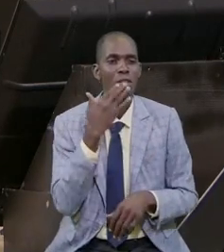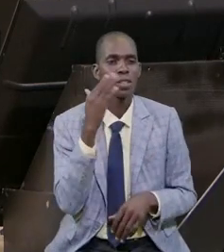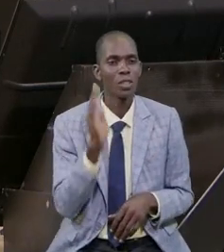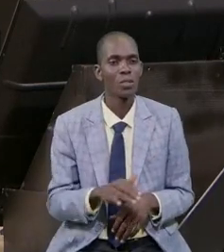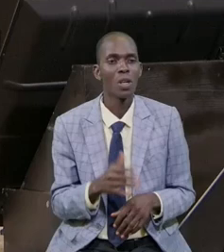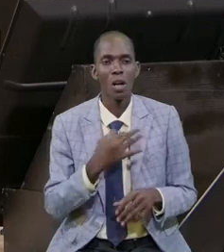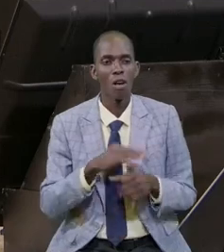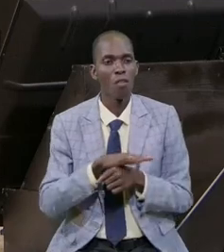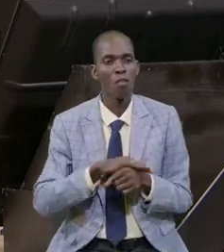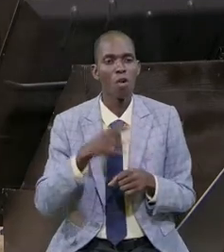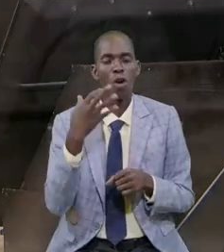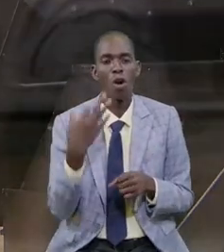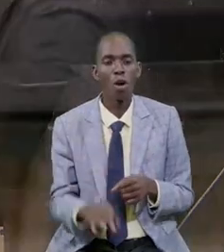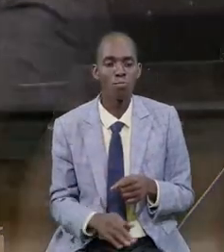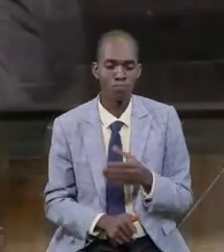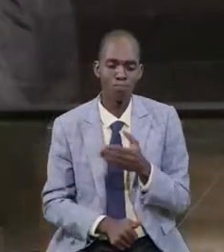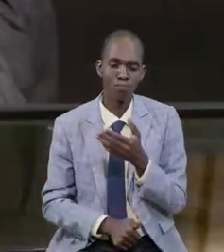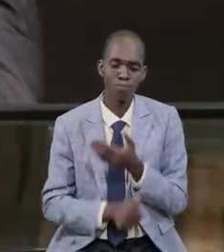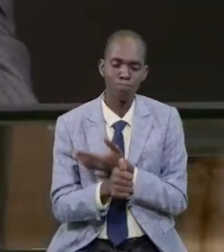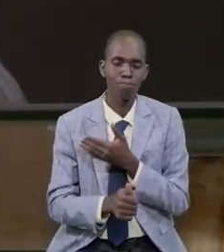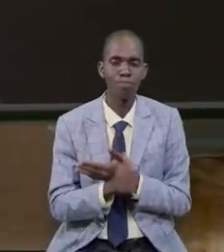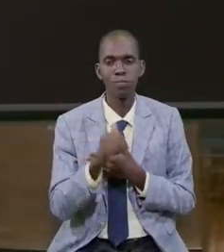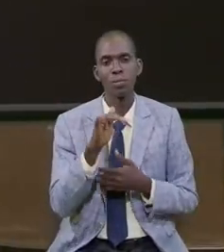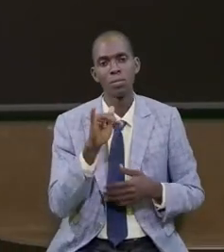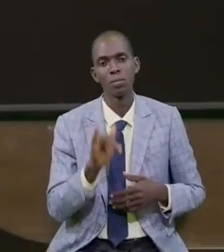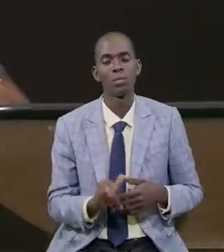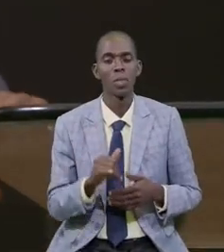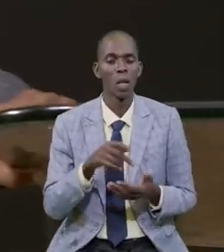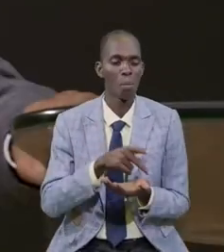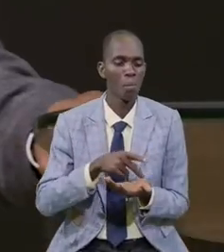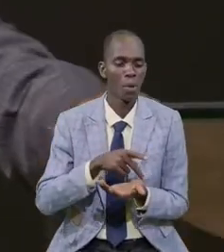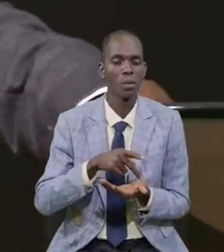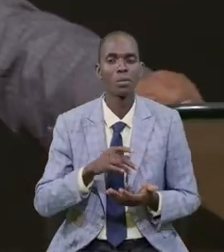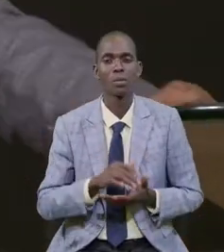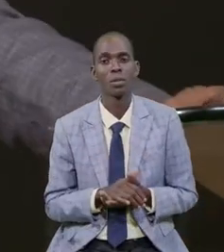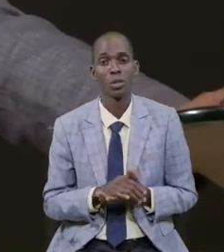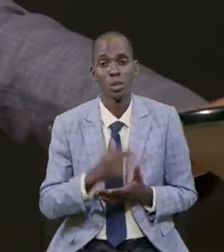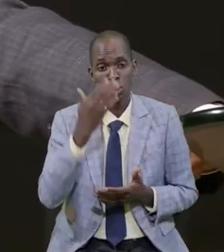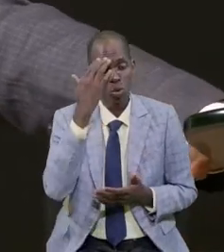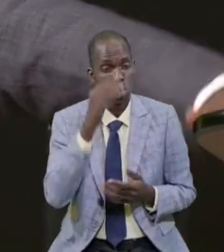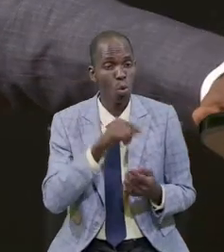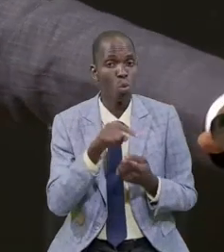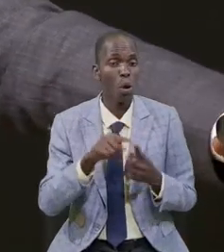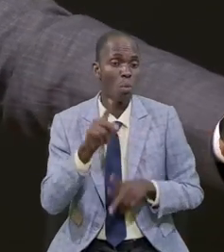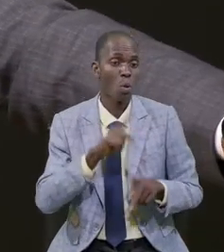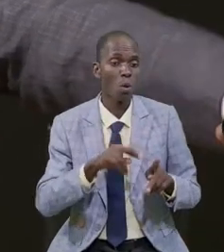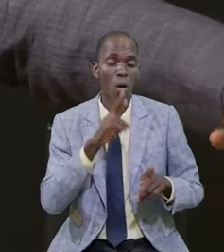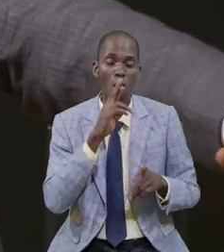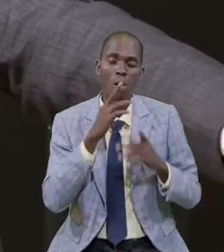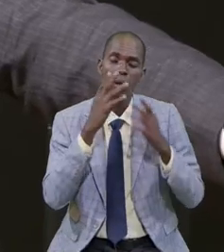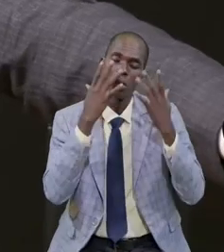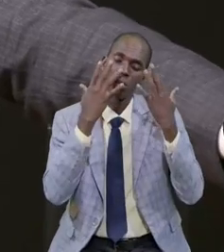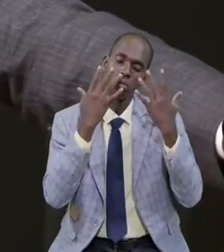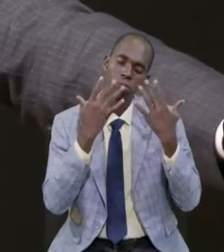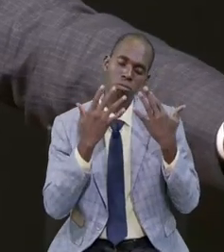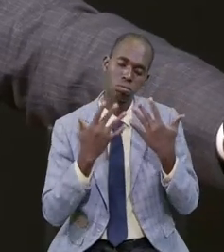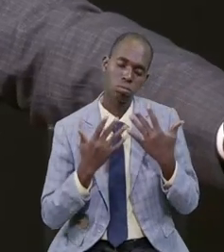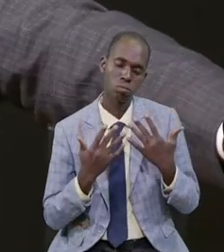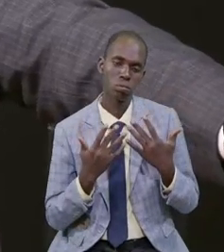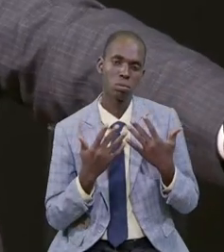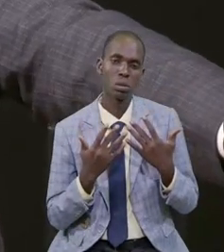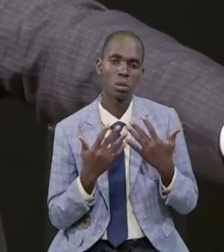la langue, personne ne peut la dompter. Et aucun ne peut la dompter. C'est un mal qu'on ne peut réprimer. Elle est pleine